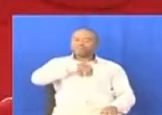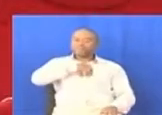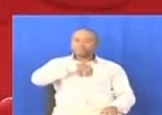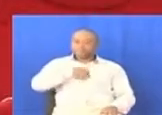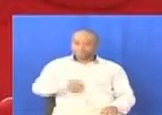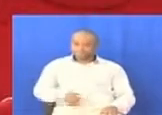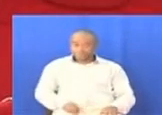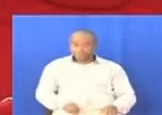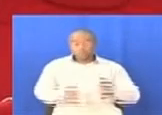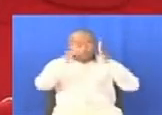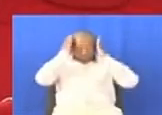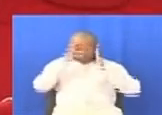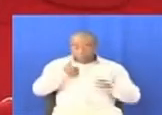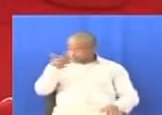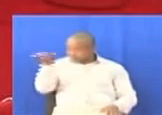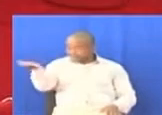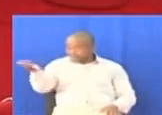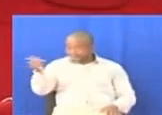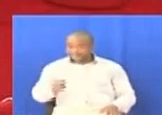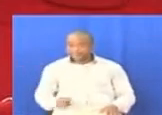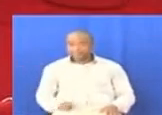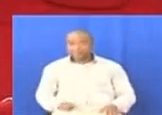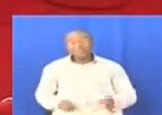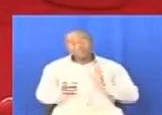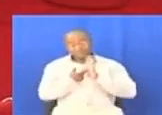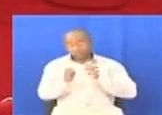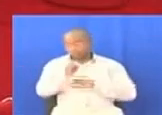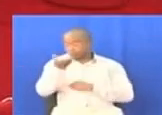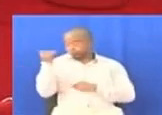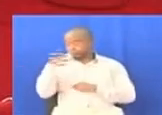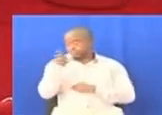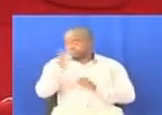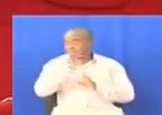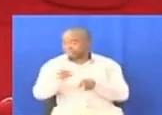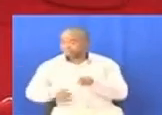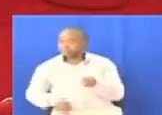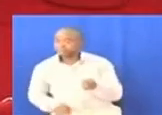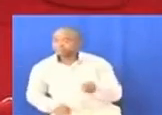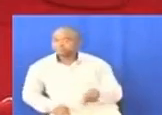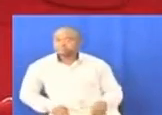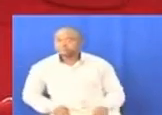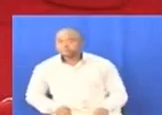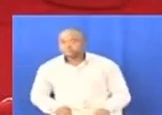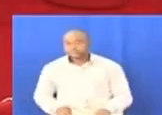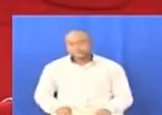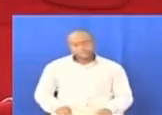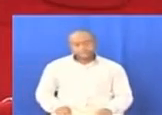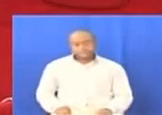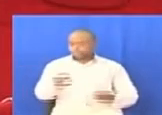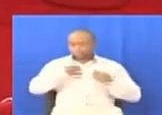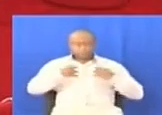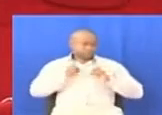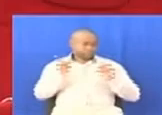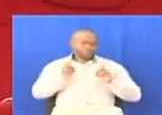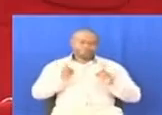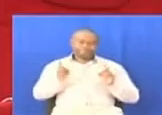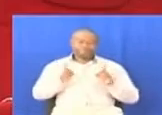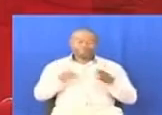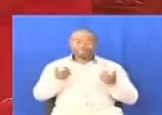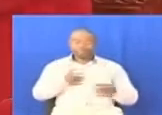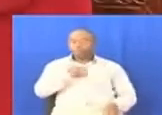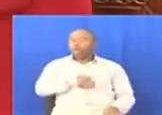Na Mheshimiwa Spika, kama walivyosema wenzangu, bila shaka yoyote